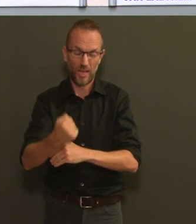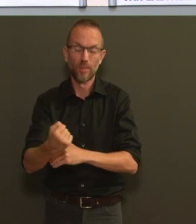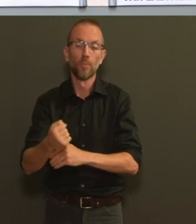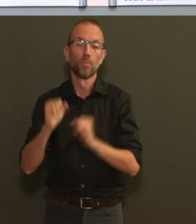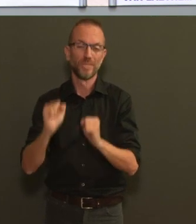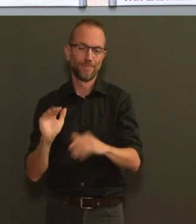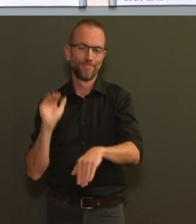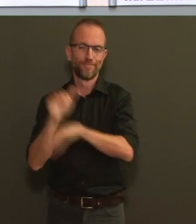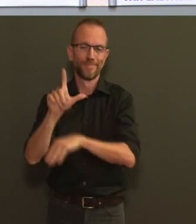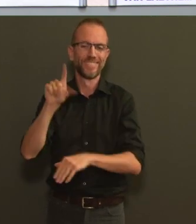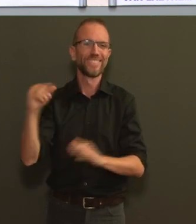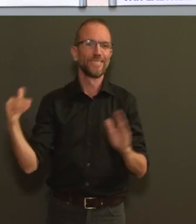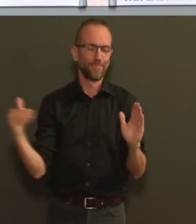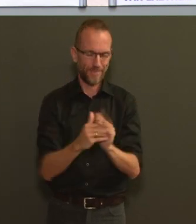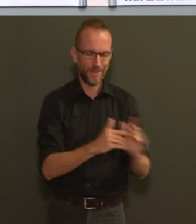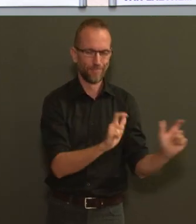par jour.